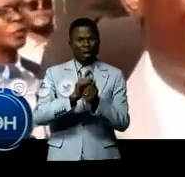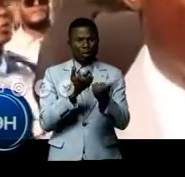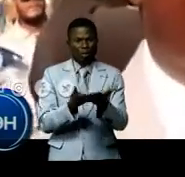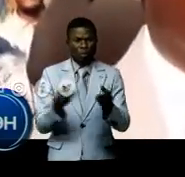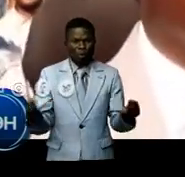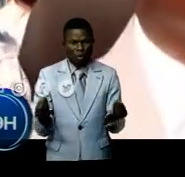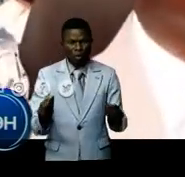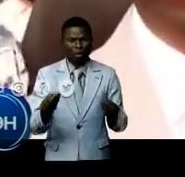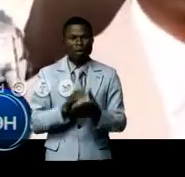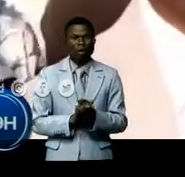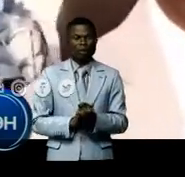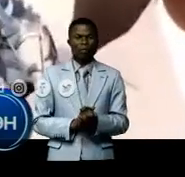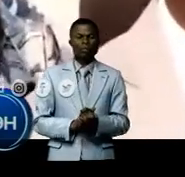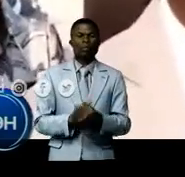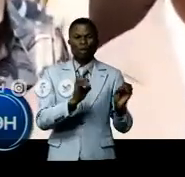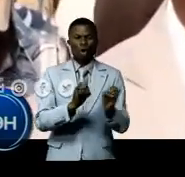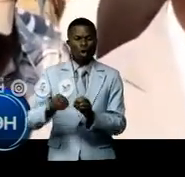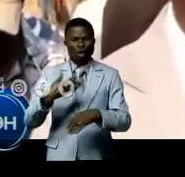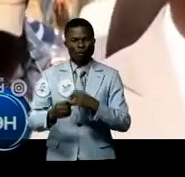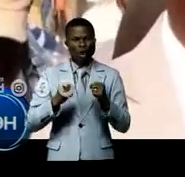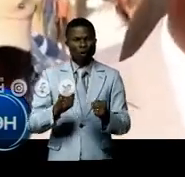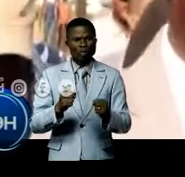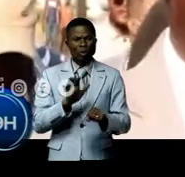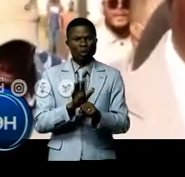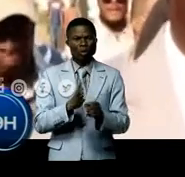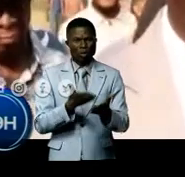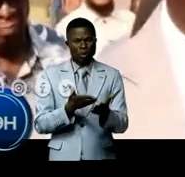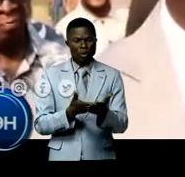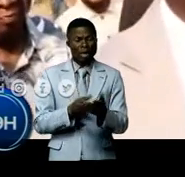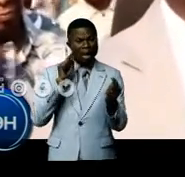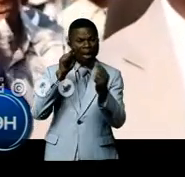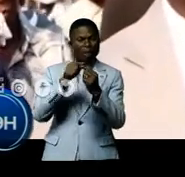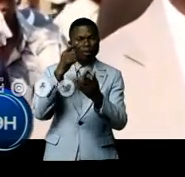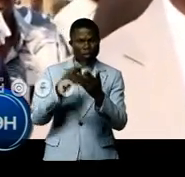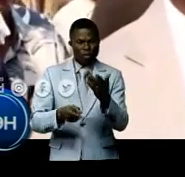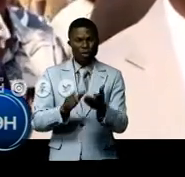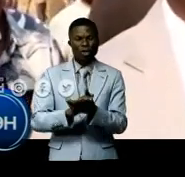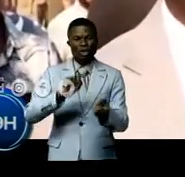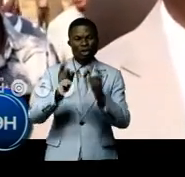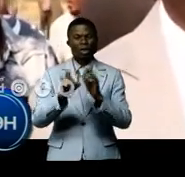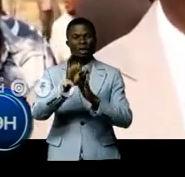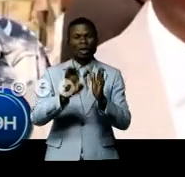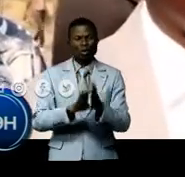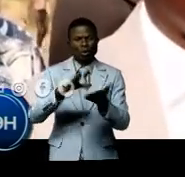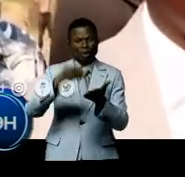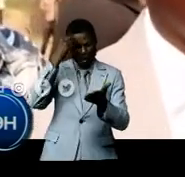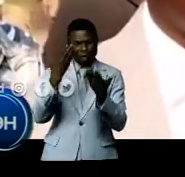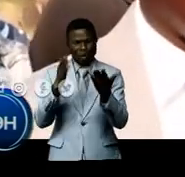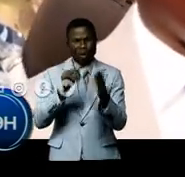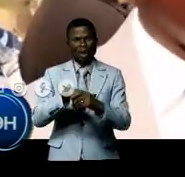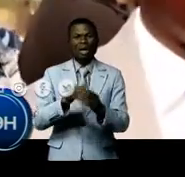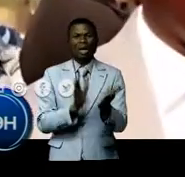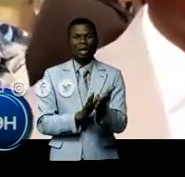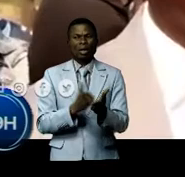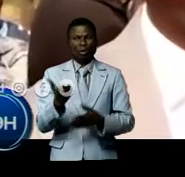parce qu'il faut indemniser certaines personnes qui ont construit dans les terrains athénais.